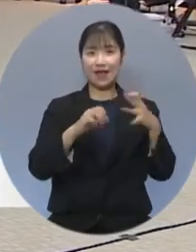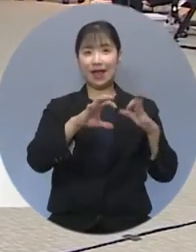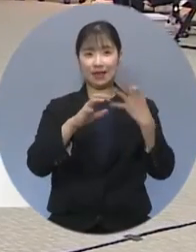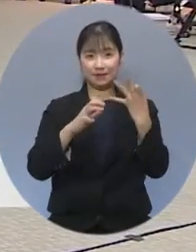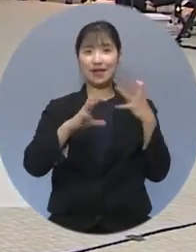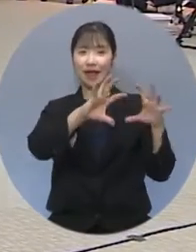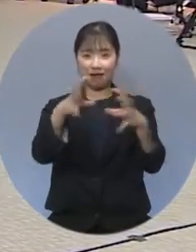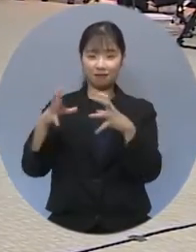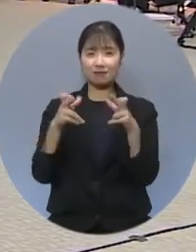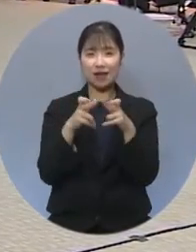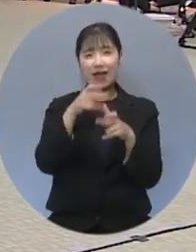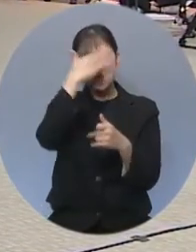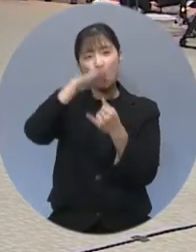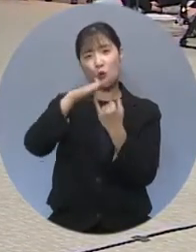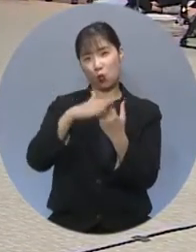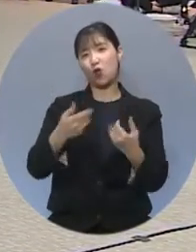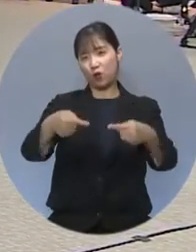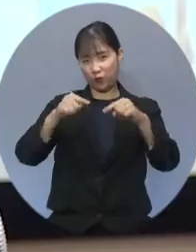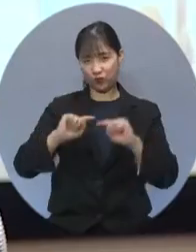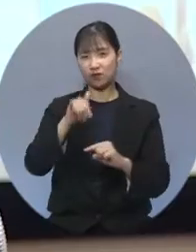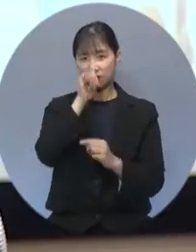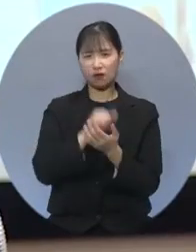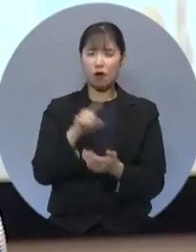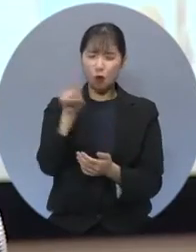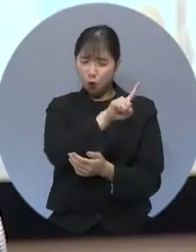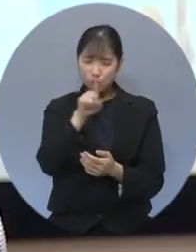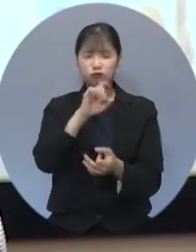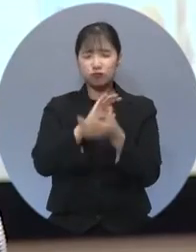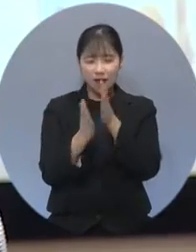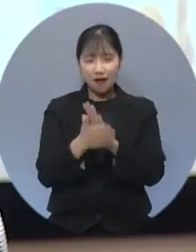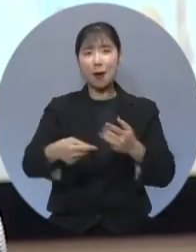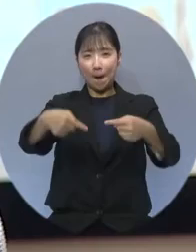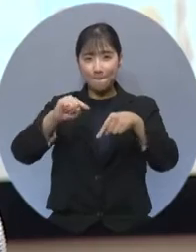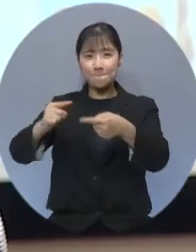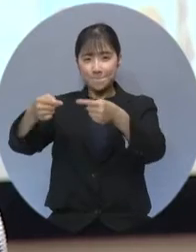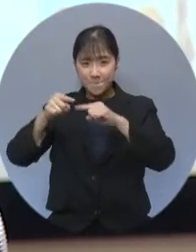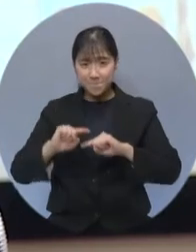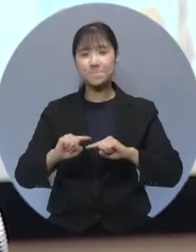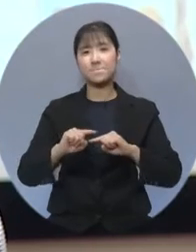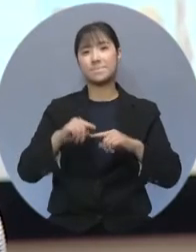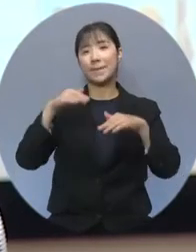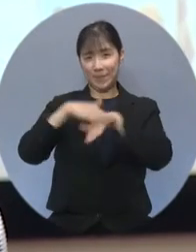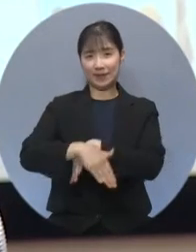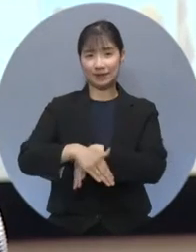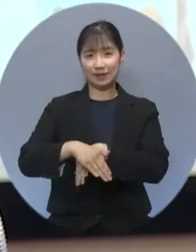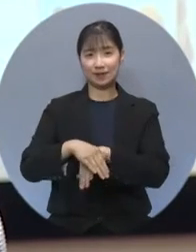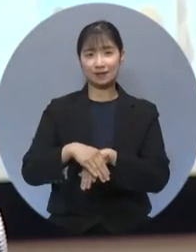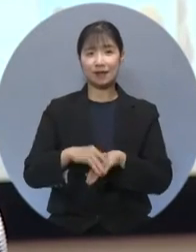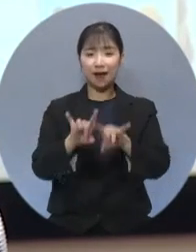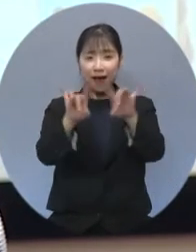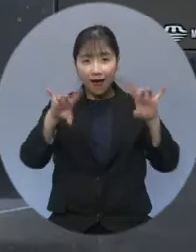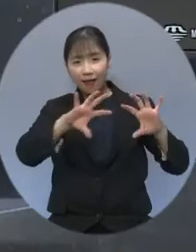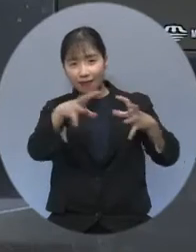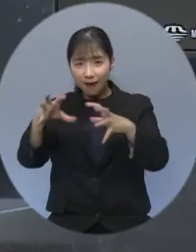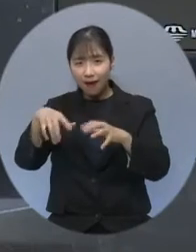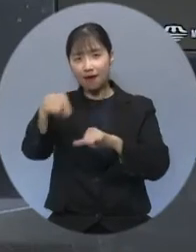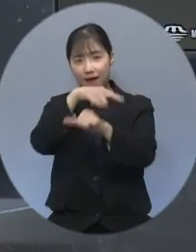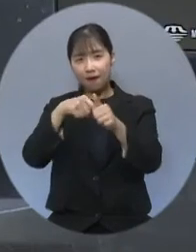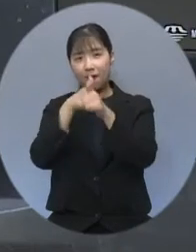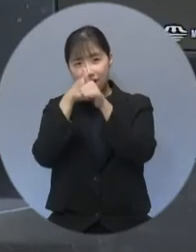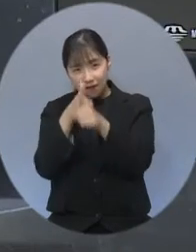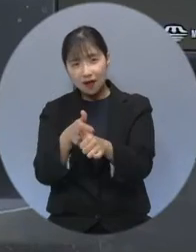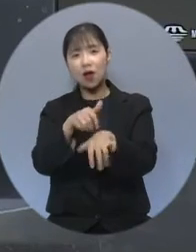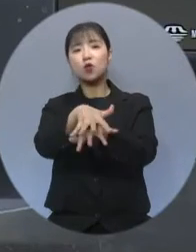모였습니다. 어디서든 접근 가능한 이 플랫폼을 통해 대회에 참여하는 방식으로 각국 상황을 고려해